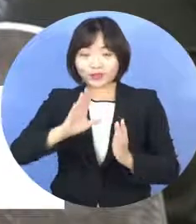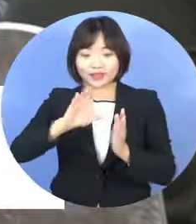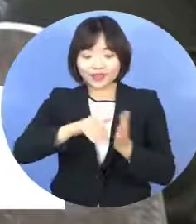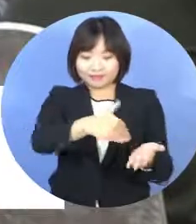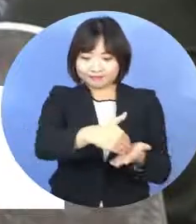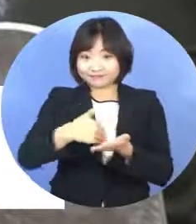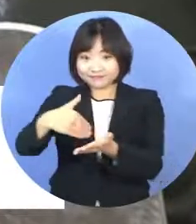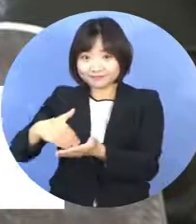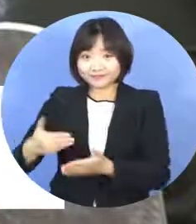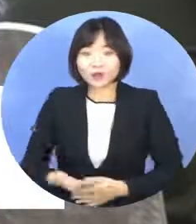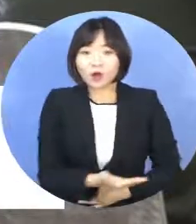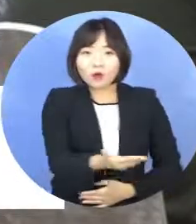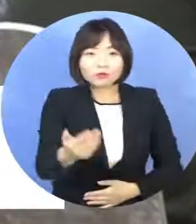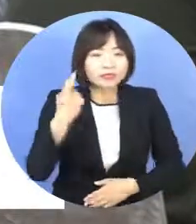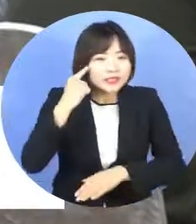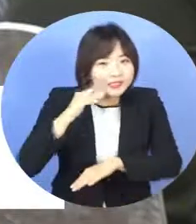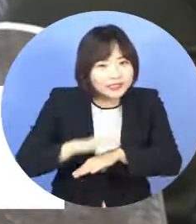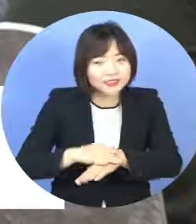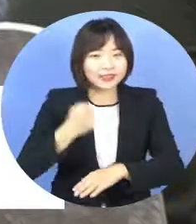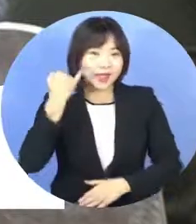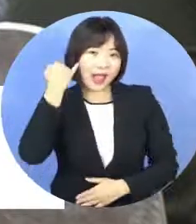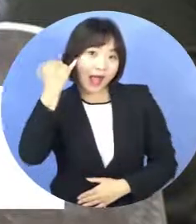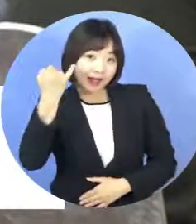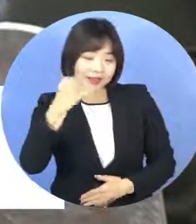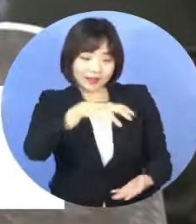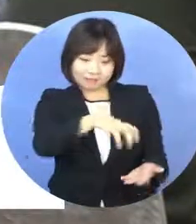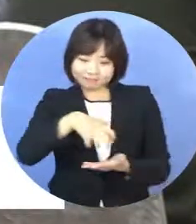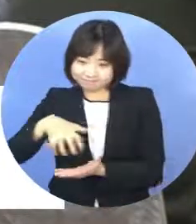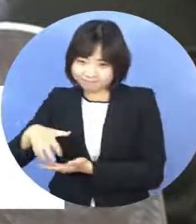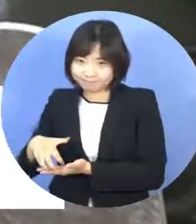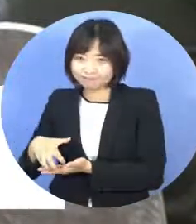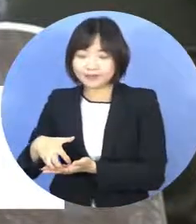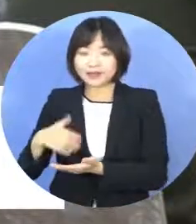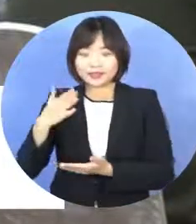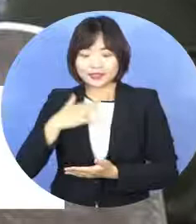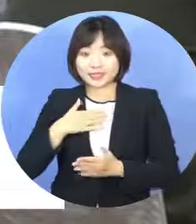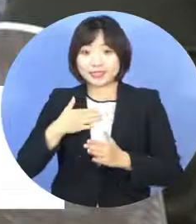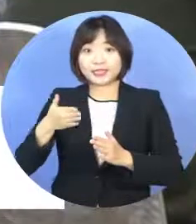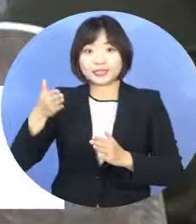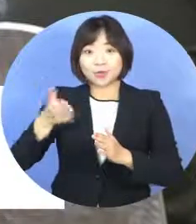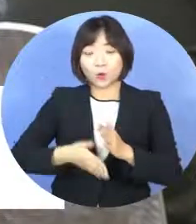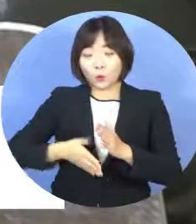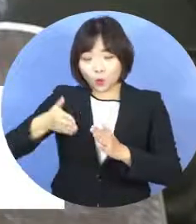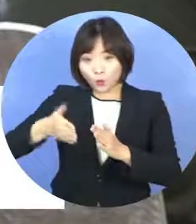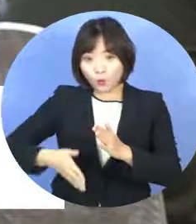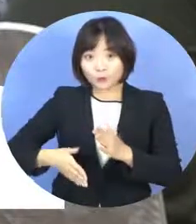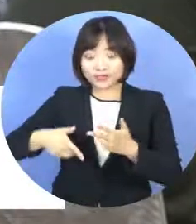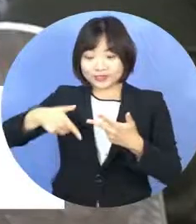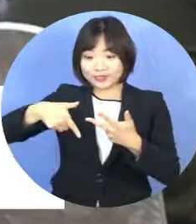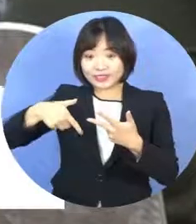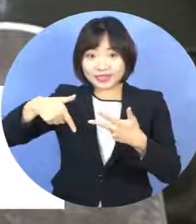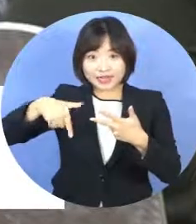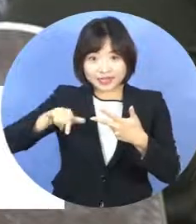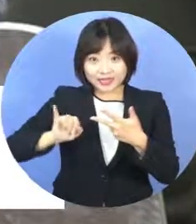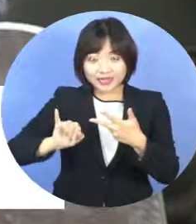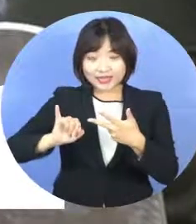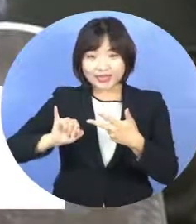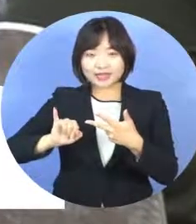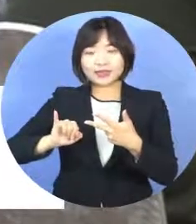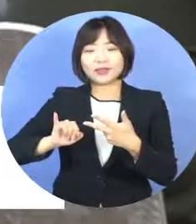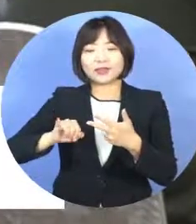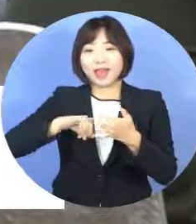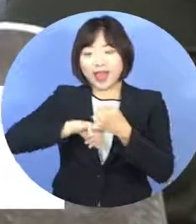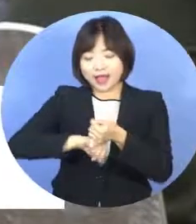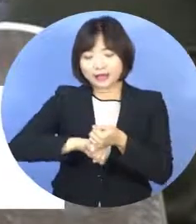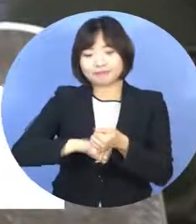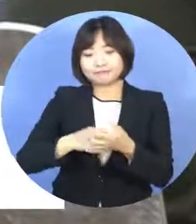모아진 시민 여러분들의 지혜와 아이디어를 민선 7기 시정 운영에 적극 반영해서 더